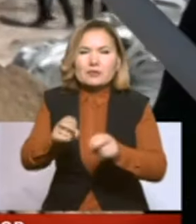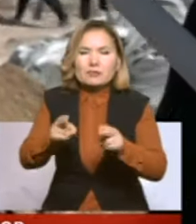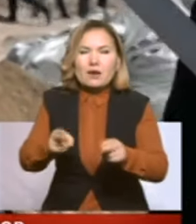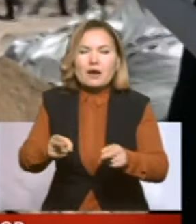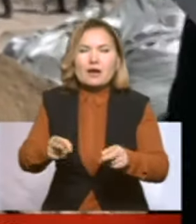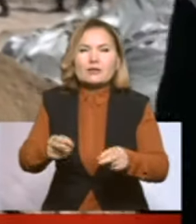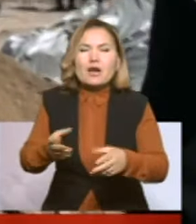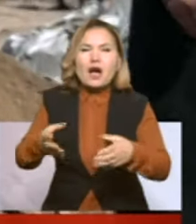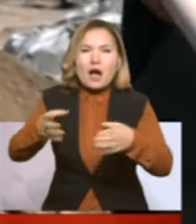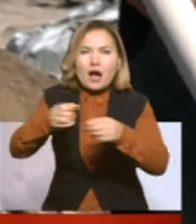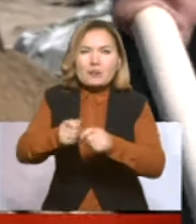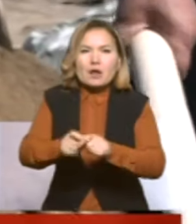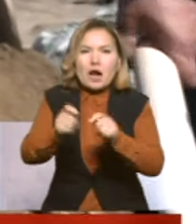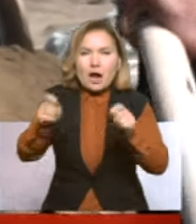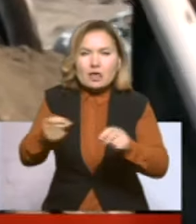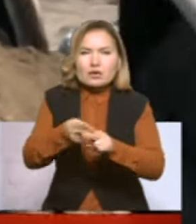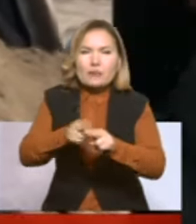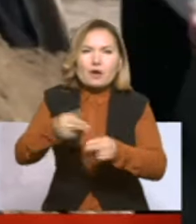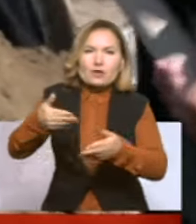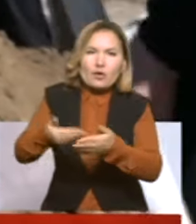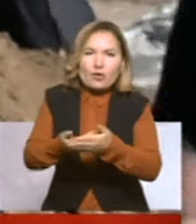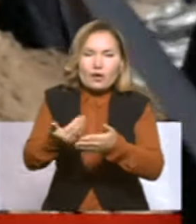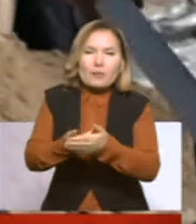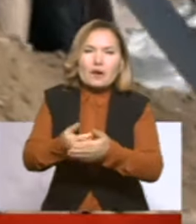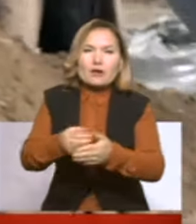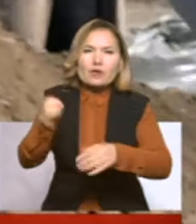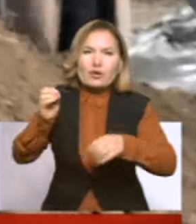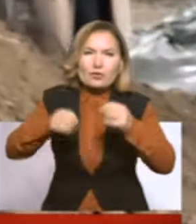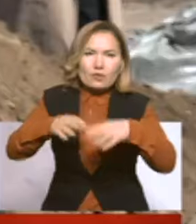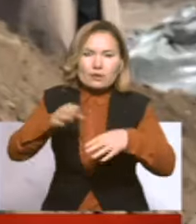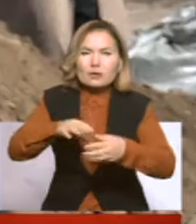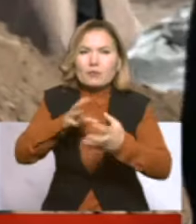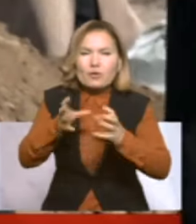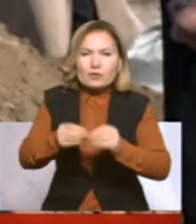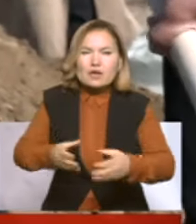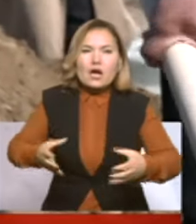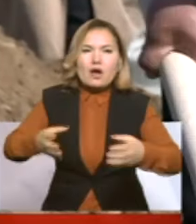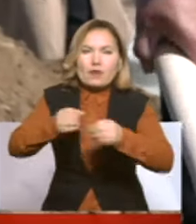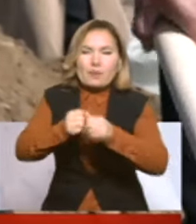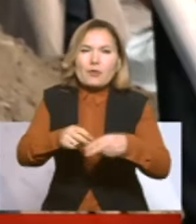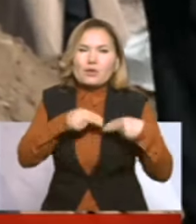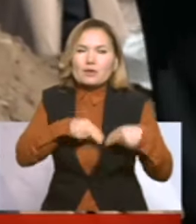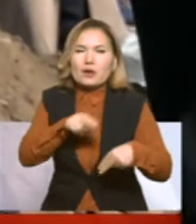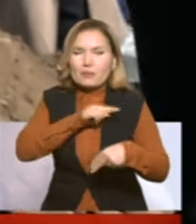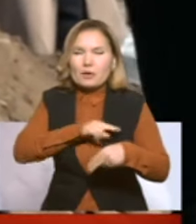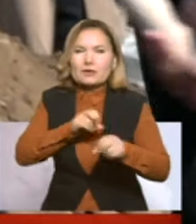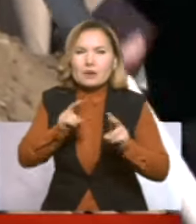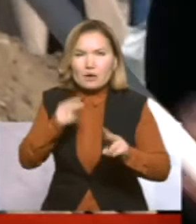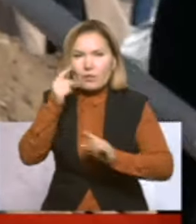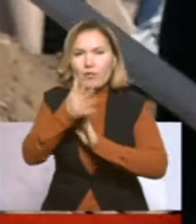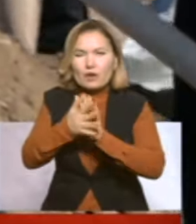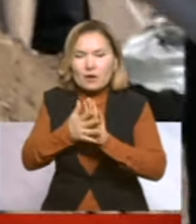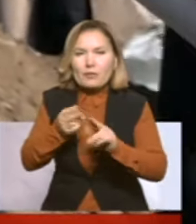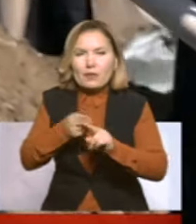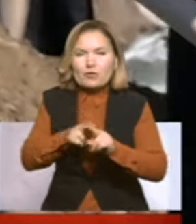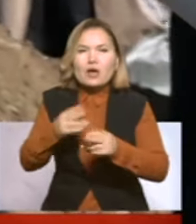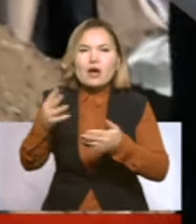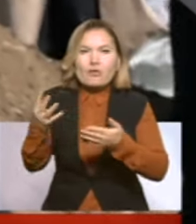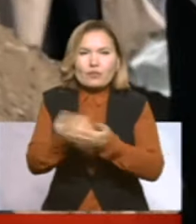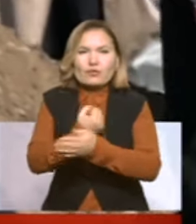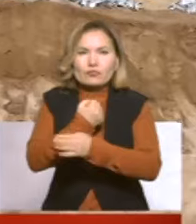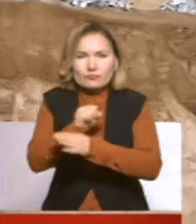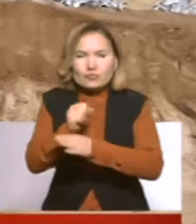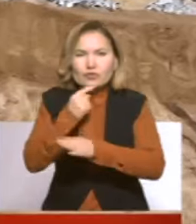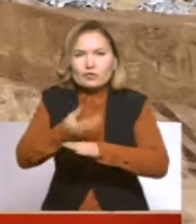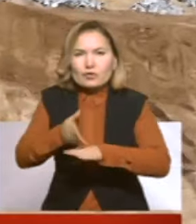Ұлдарымыз білек сыбана, күрек ұстап осылай қапшықтарға топырақтарды толтырады. Күшіміз бірлікте деген ұғыммен бұл қиындықты да еңсеріп шығамыз деген